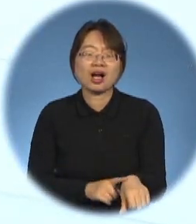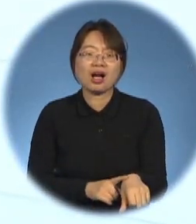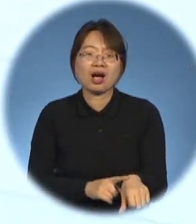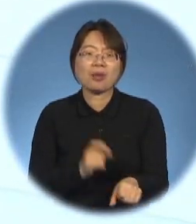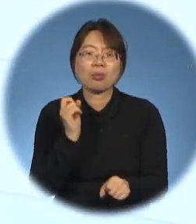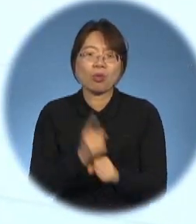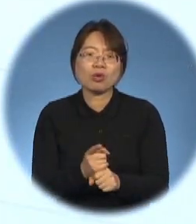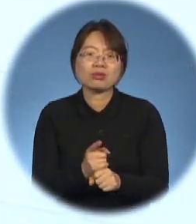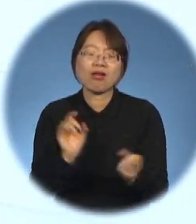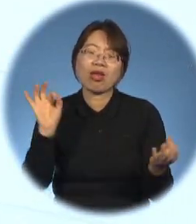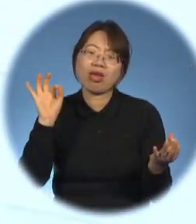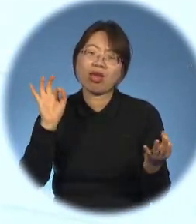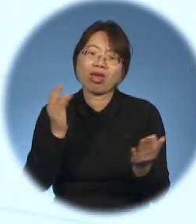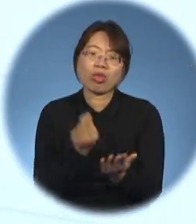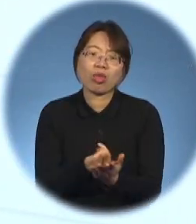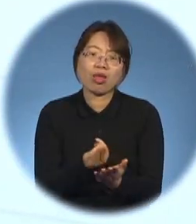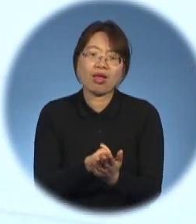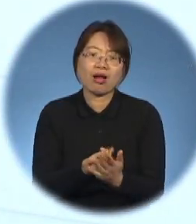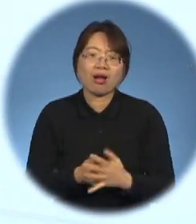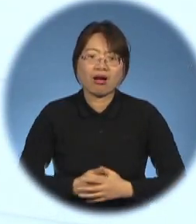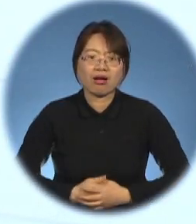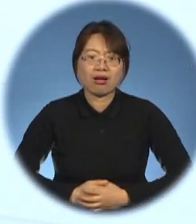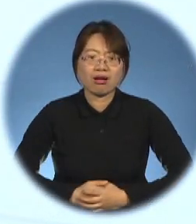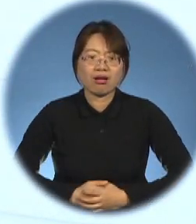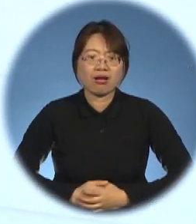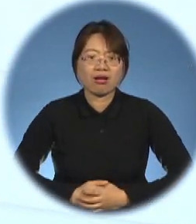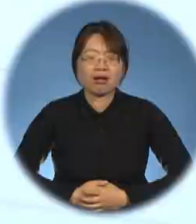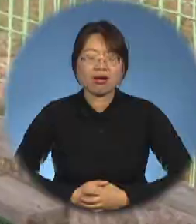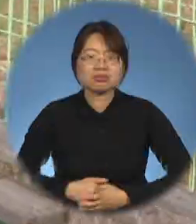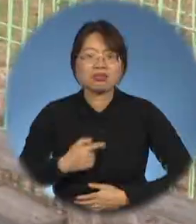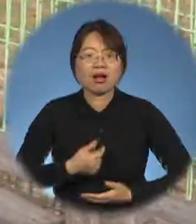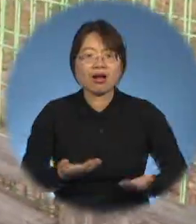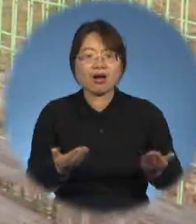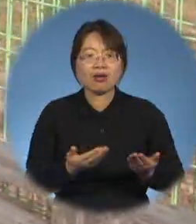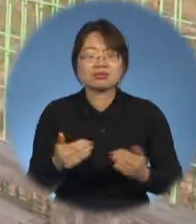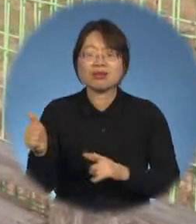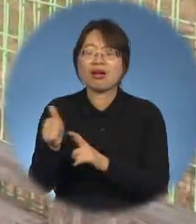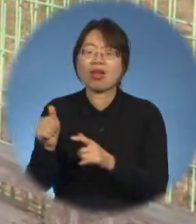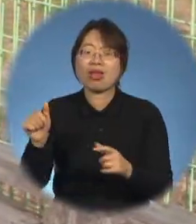있소 마음의 이러고 있는데 모두가 한 번 써야